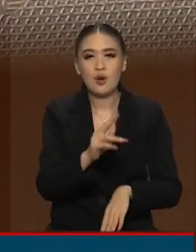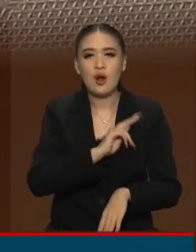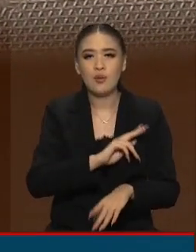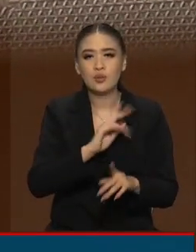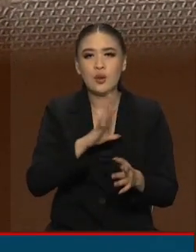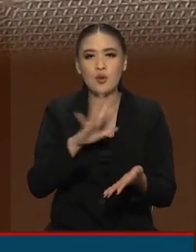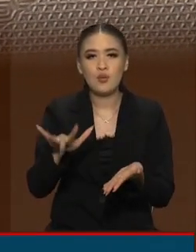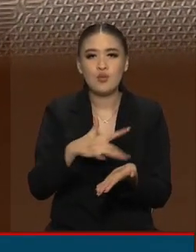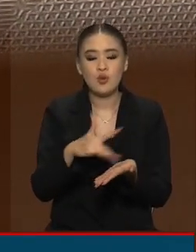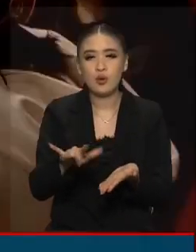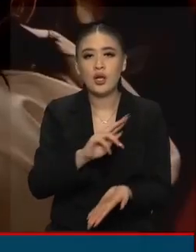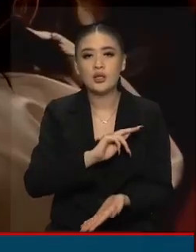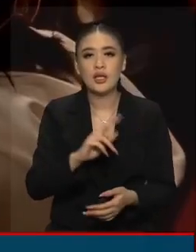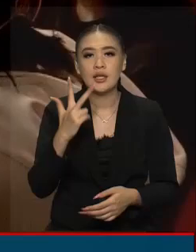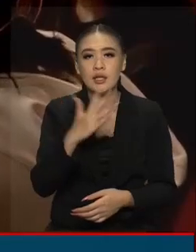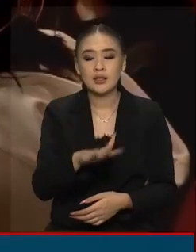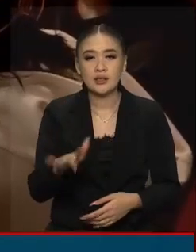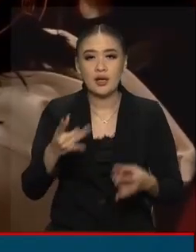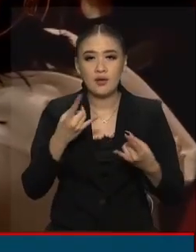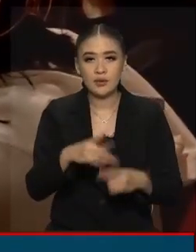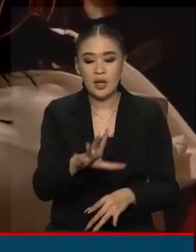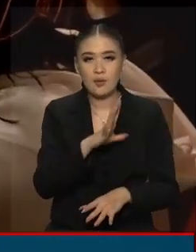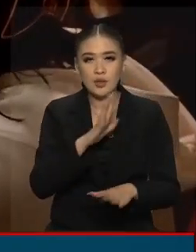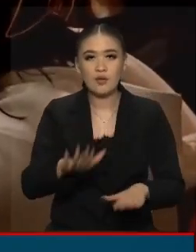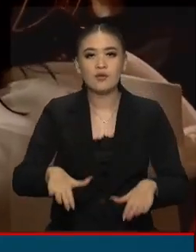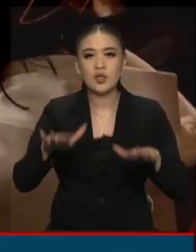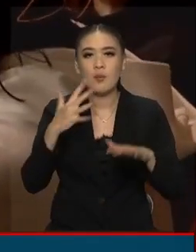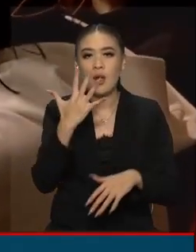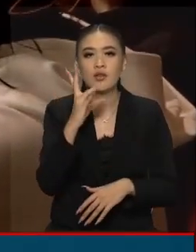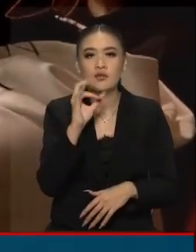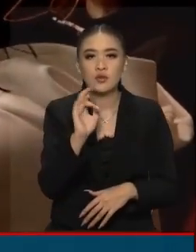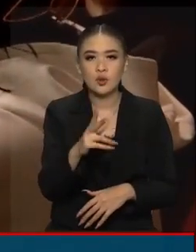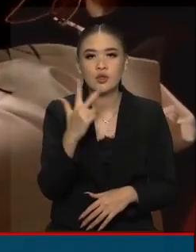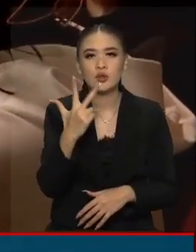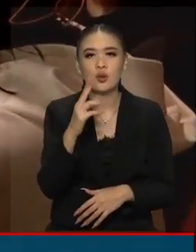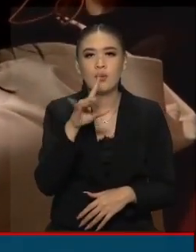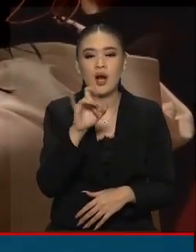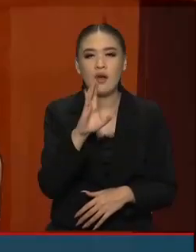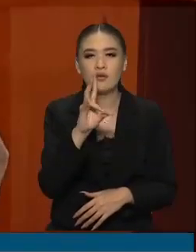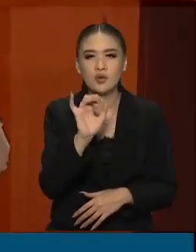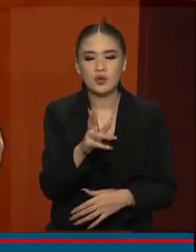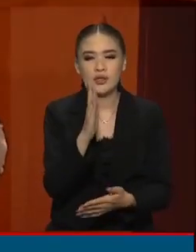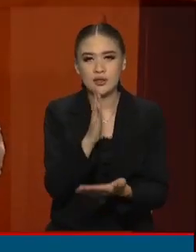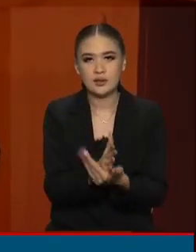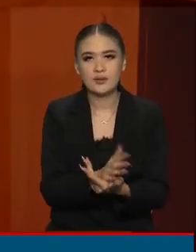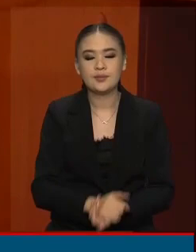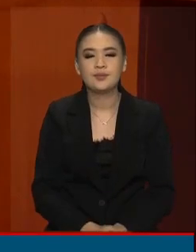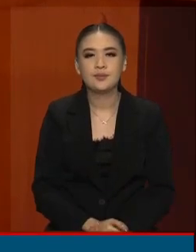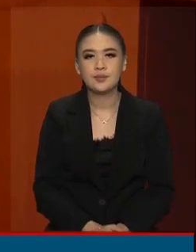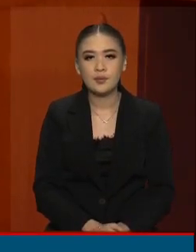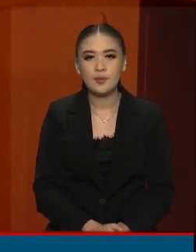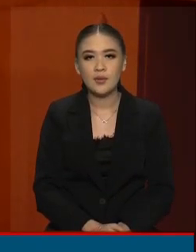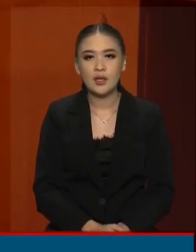бухгалтером вырастила троих детей у Нины егоровны пять внуков и трое правнуков слава Богу